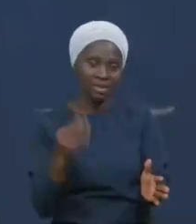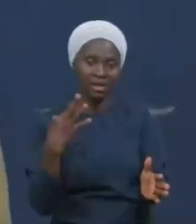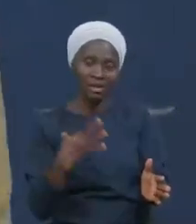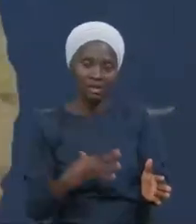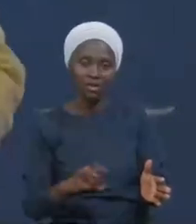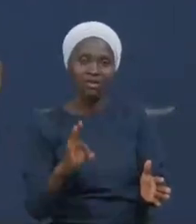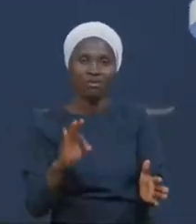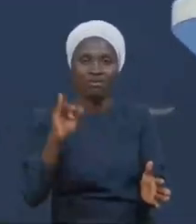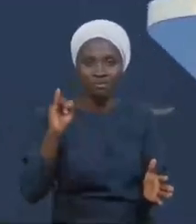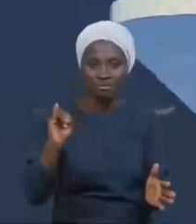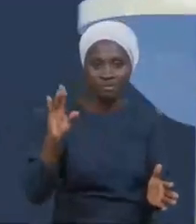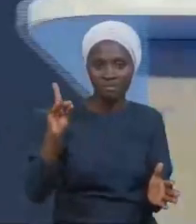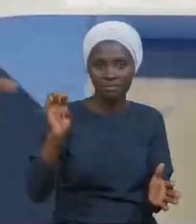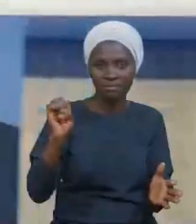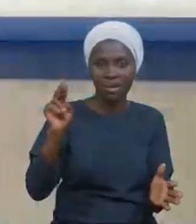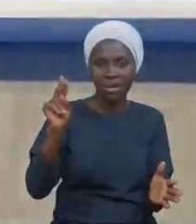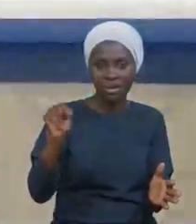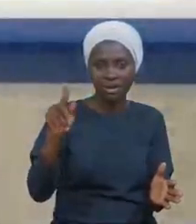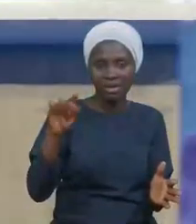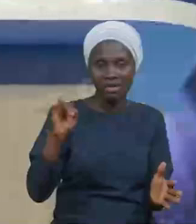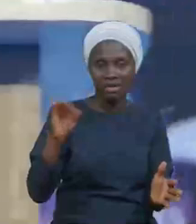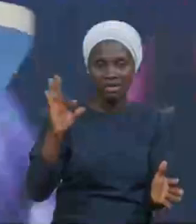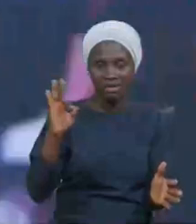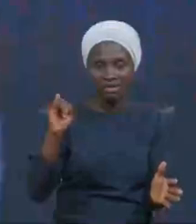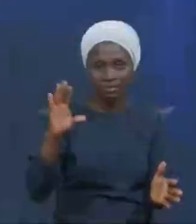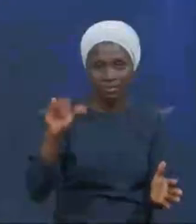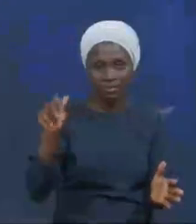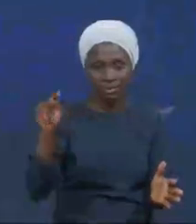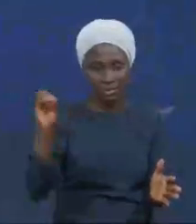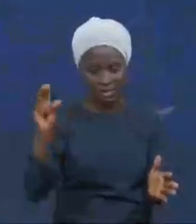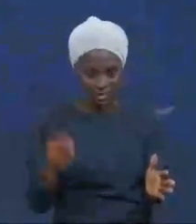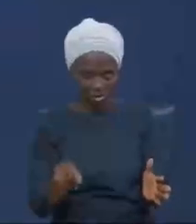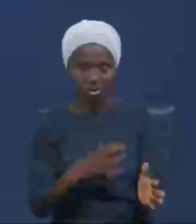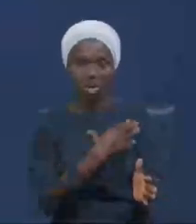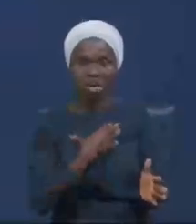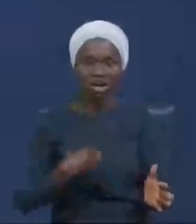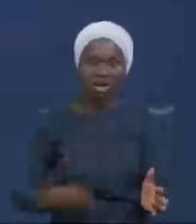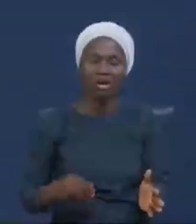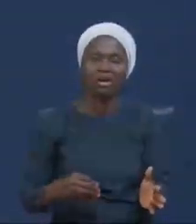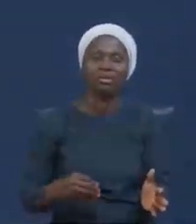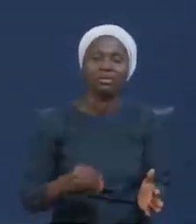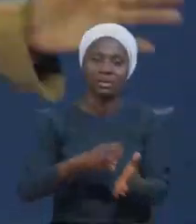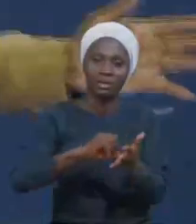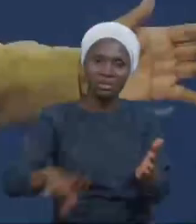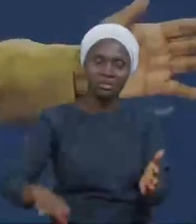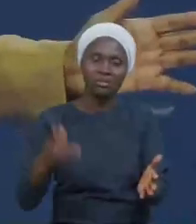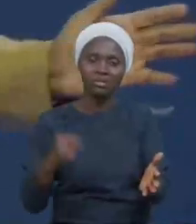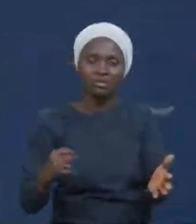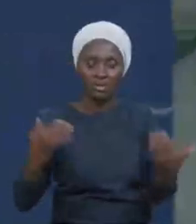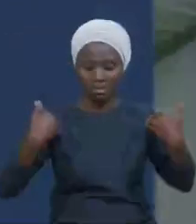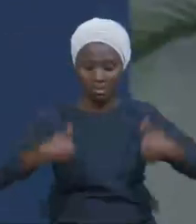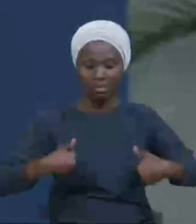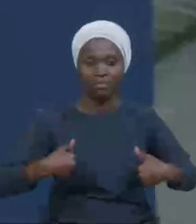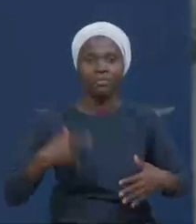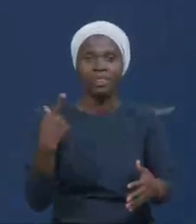jeta. Le badge de la vie pécheresse qui t'associait